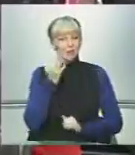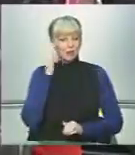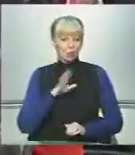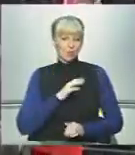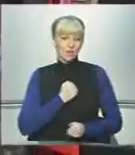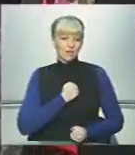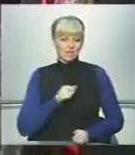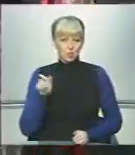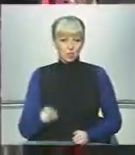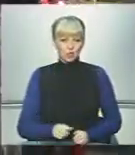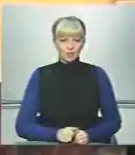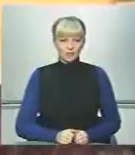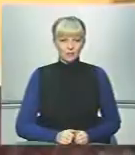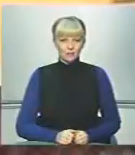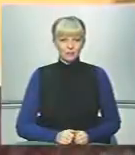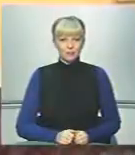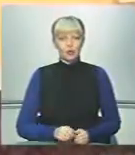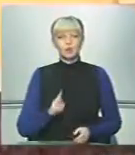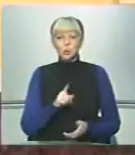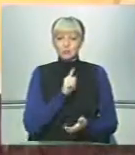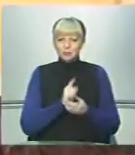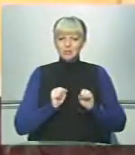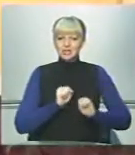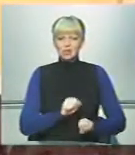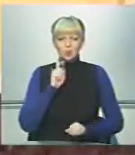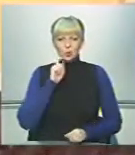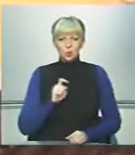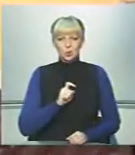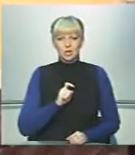бути військовим. Хтось мусить захищати Україну